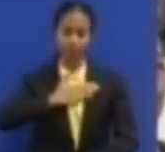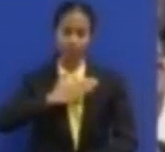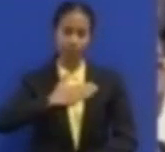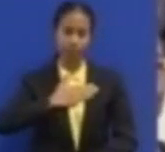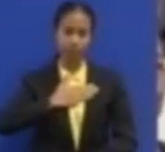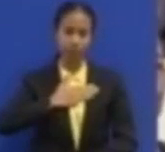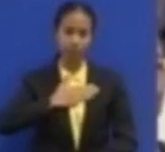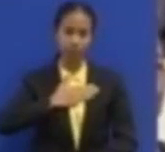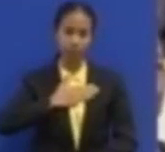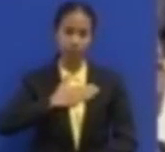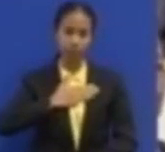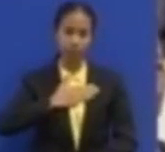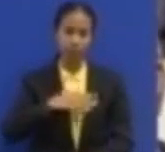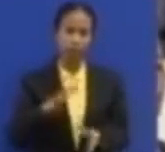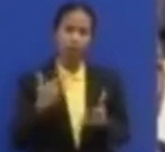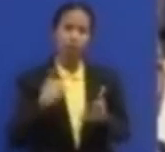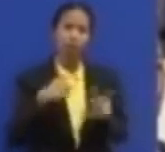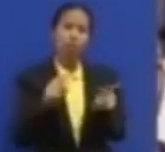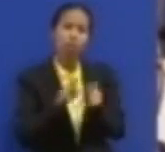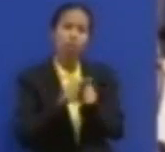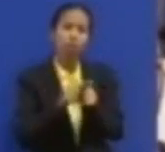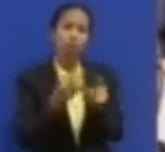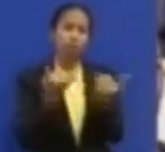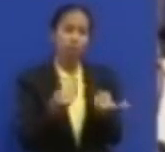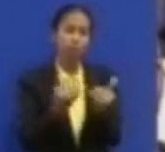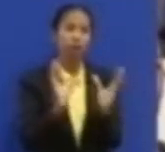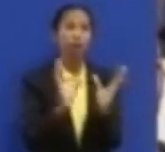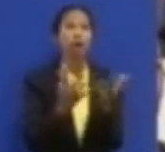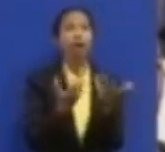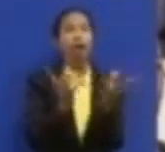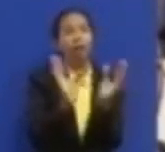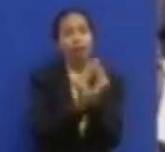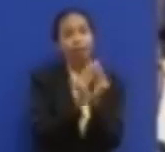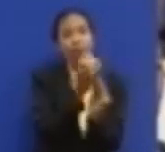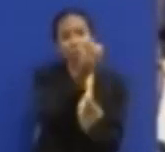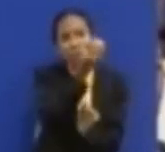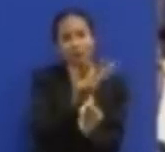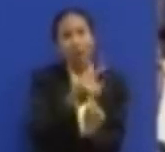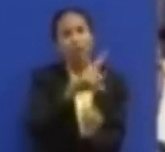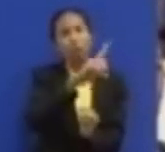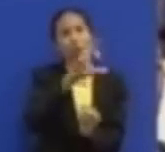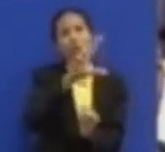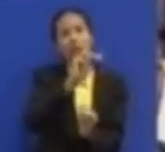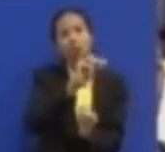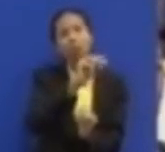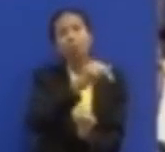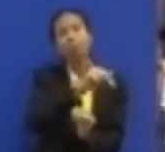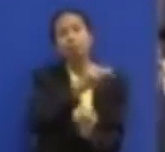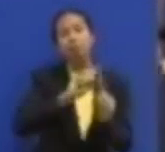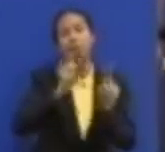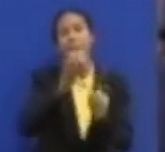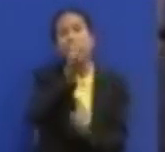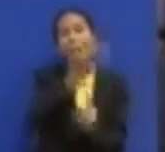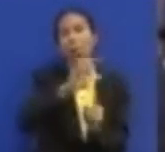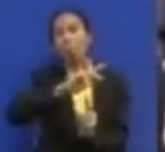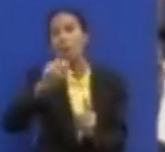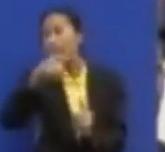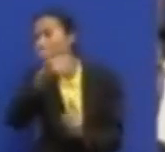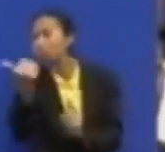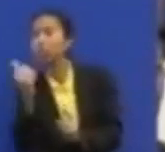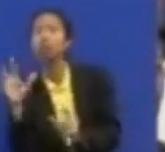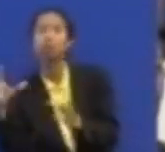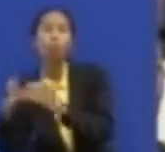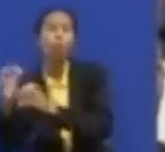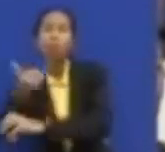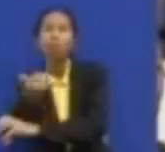เสียงที่มากที่สุดในการเลือกตั้งครั้งนี้แม้จะเพียงแค่130กว่าเสียงท่านประธานที่เคารพครับแต่ดูแล้วเนี่ยนะครับ